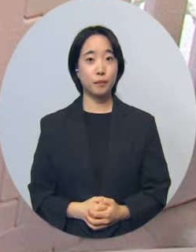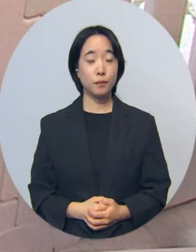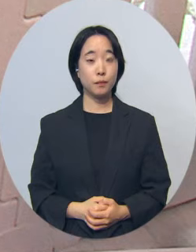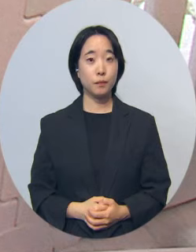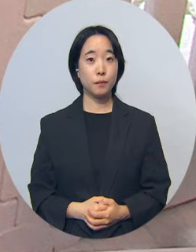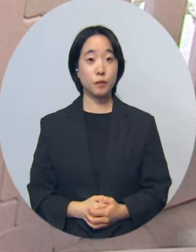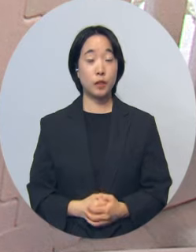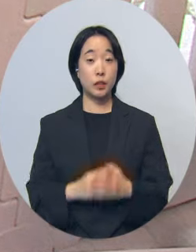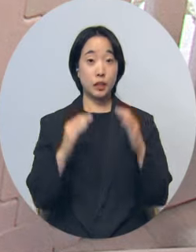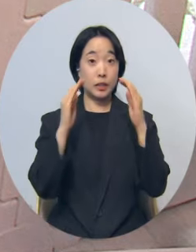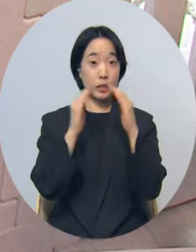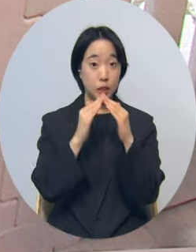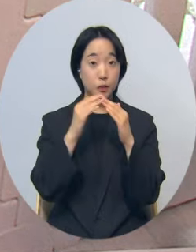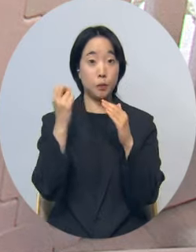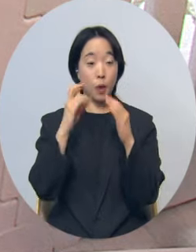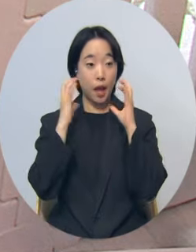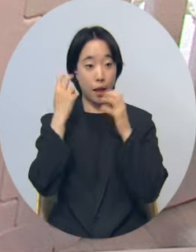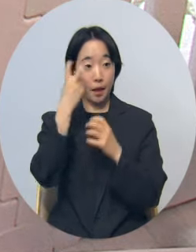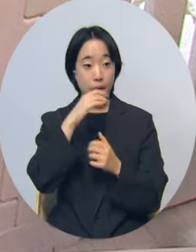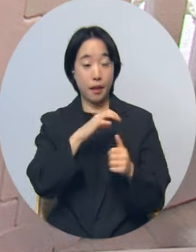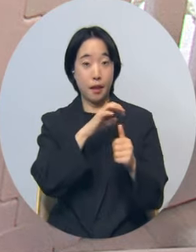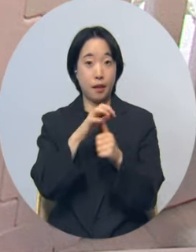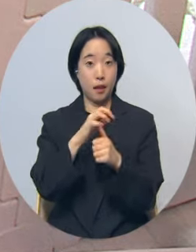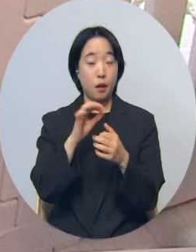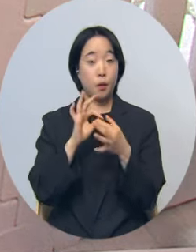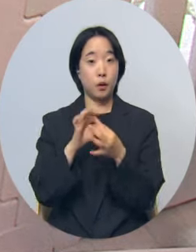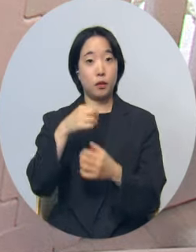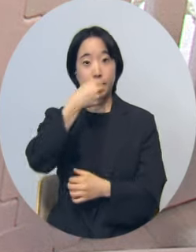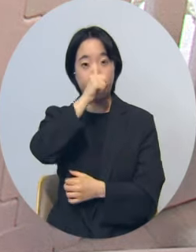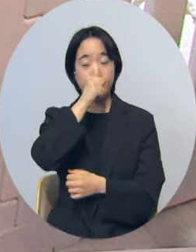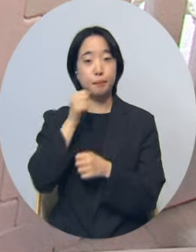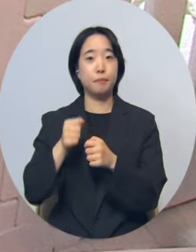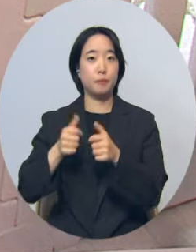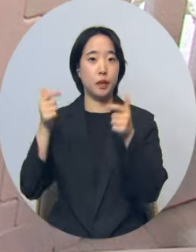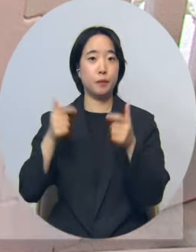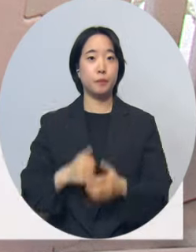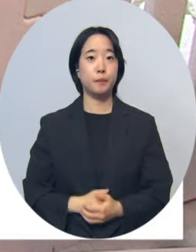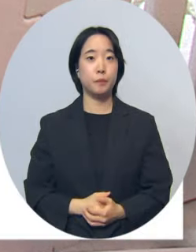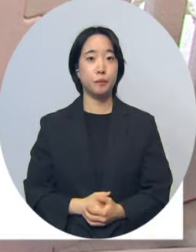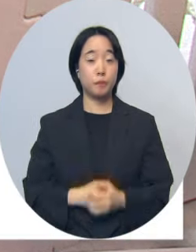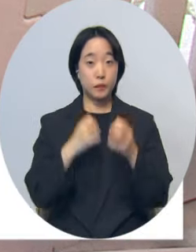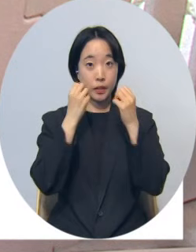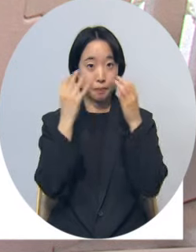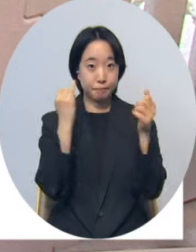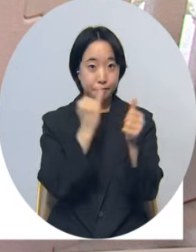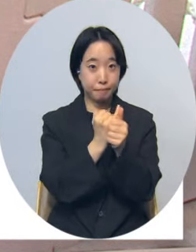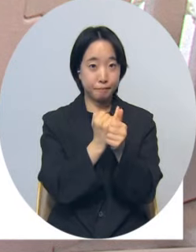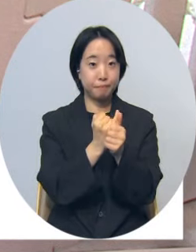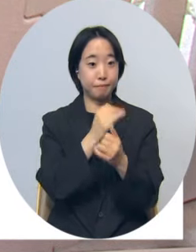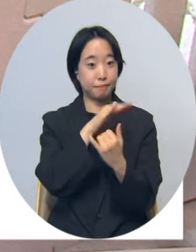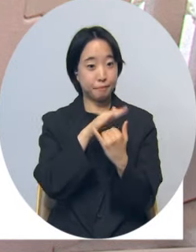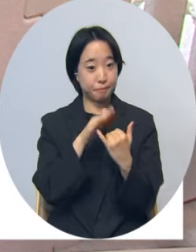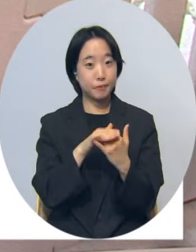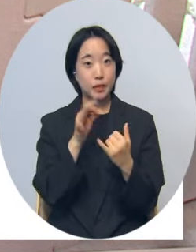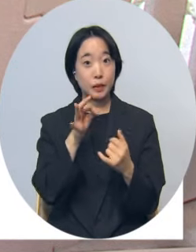주거지원과 돌봄 관련 예산도 확대합니다. 신혼부부와 출산부부의 주거부담을 덜기 위해 신생아 특례대출 소득요건을